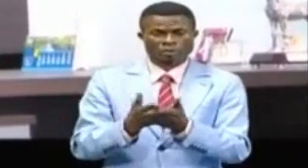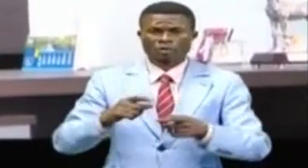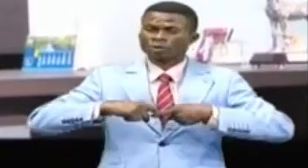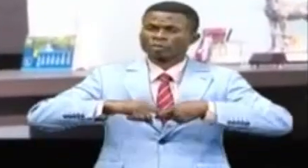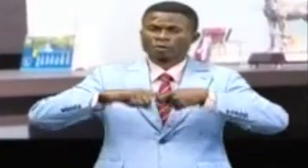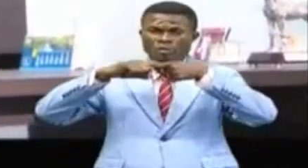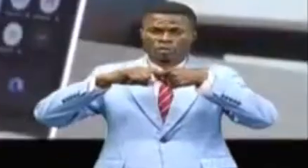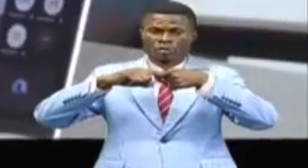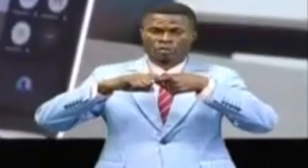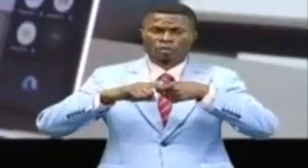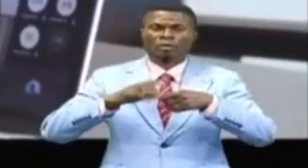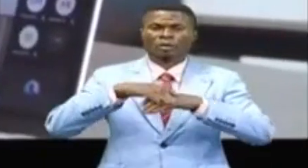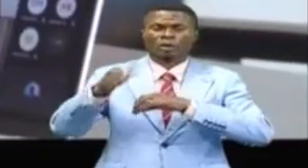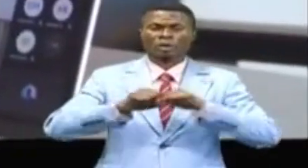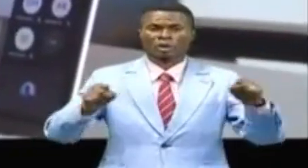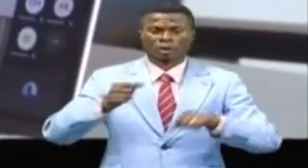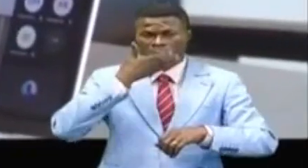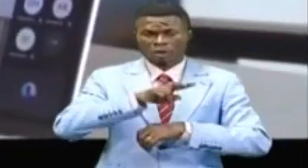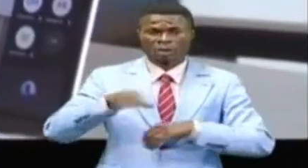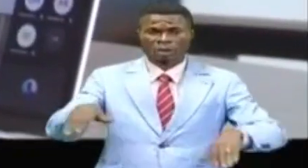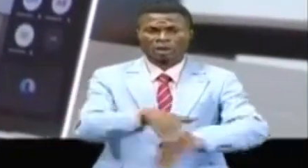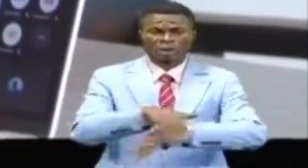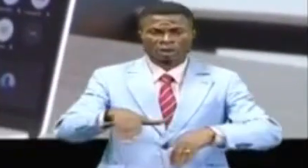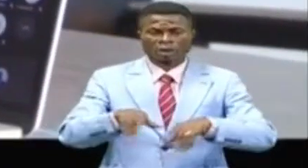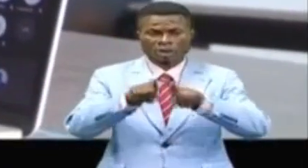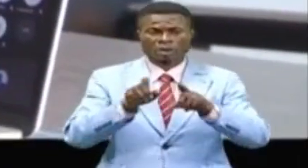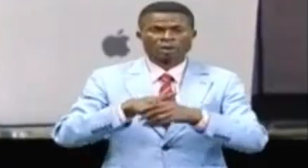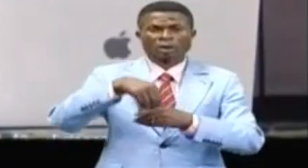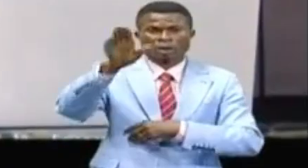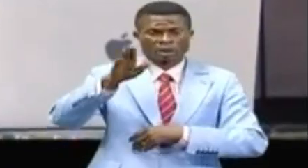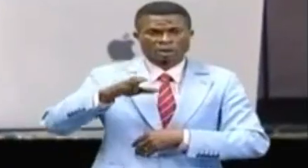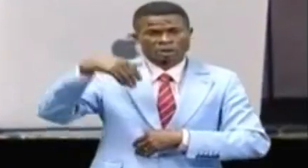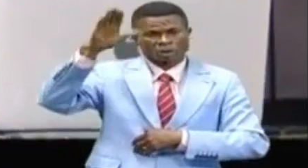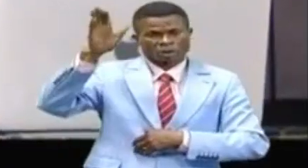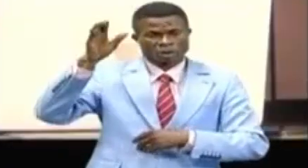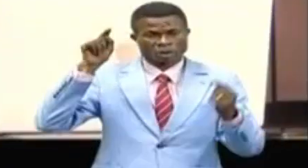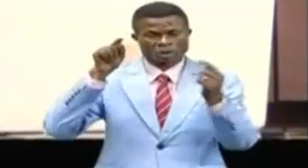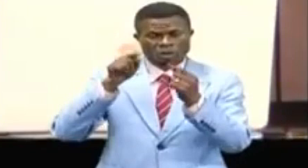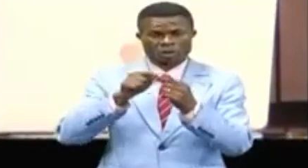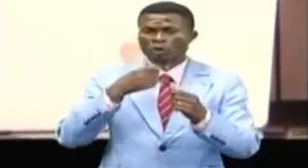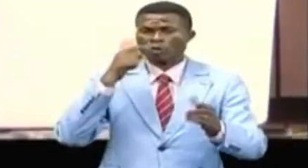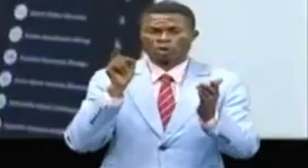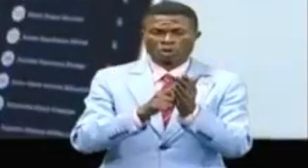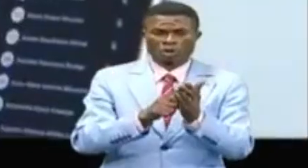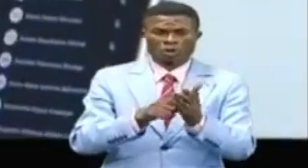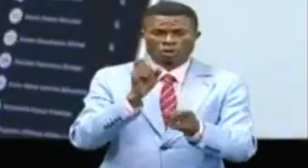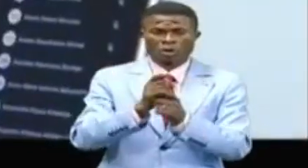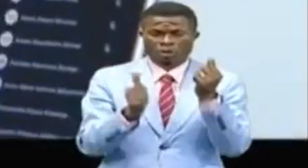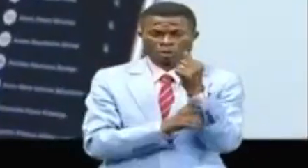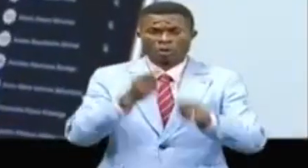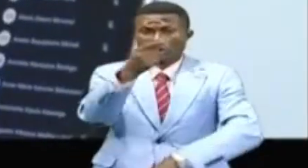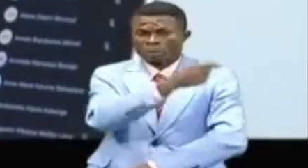suspension des tests COVID-19 à l'entrée du territoire et à la sortie du territoire jusqu'à nouvel ordre pour les personnes complètement